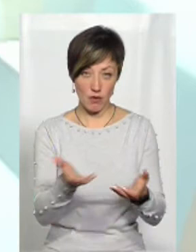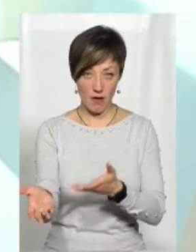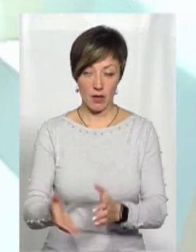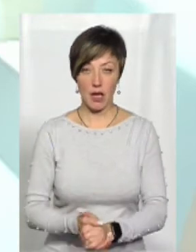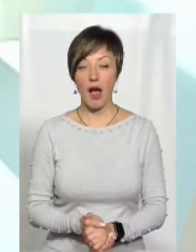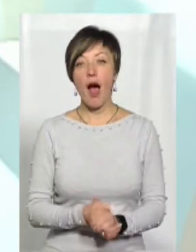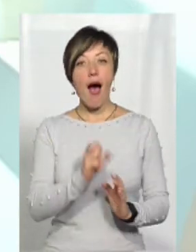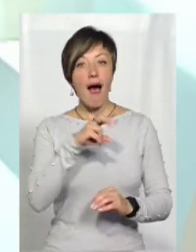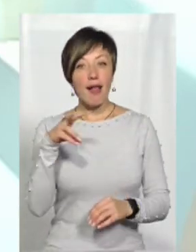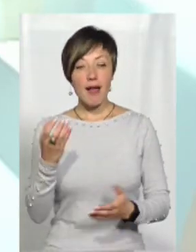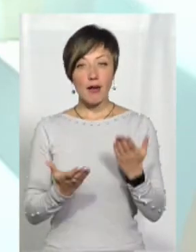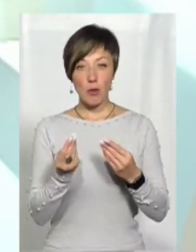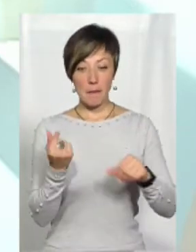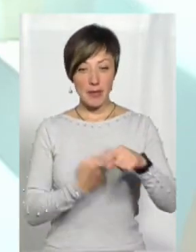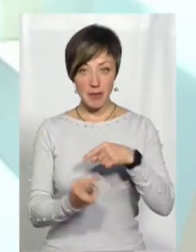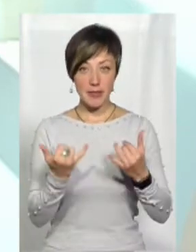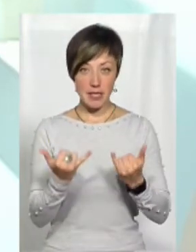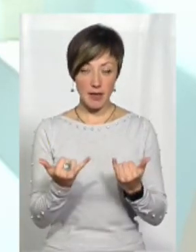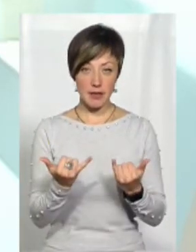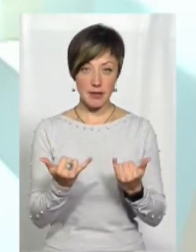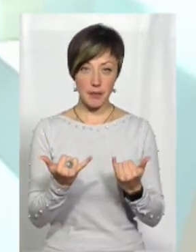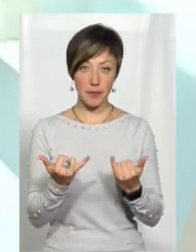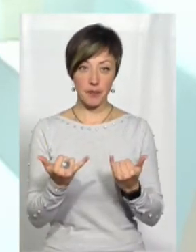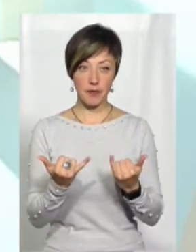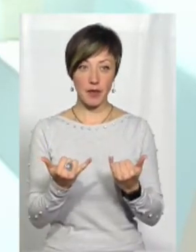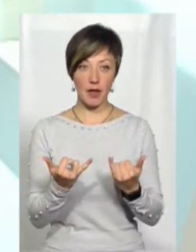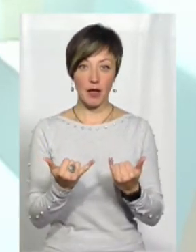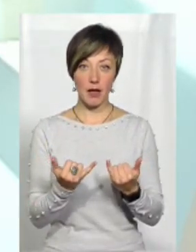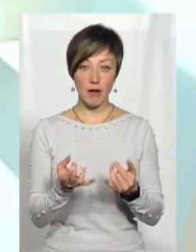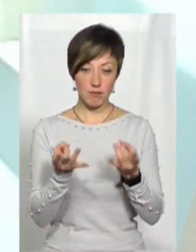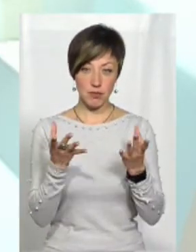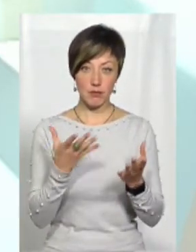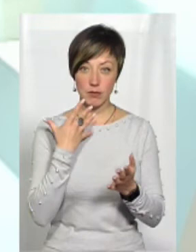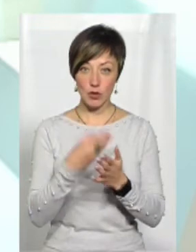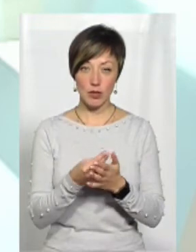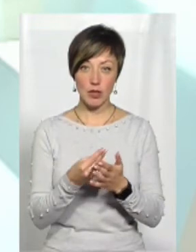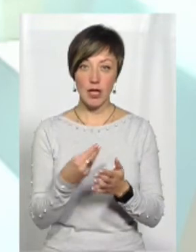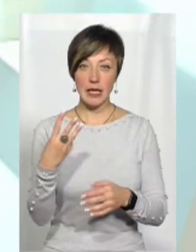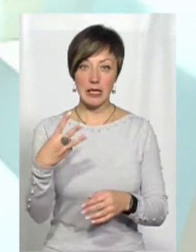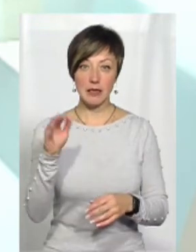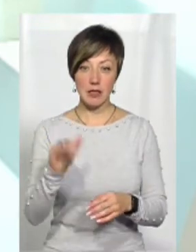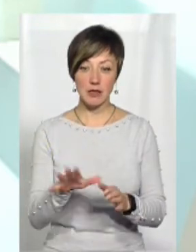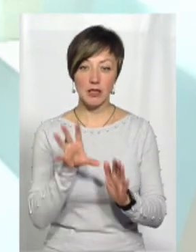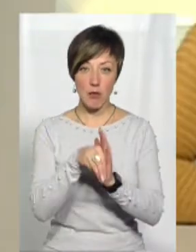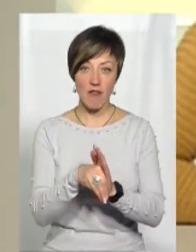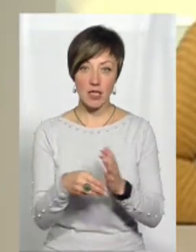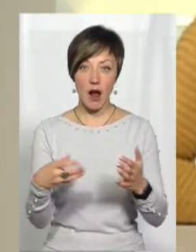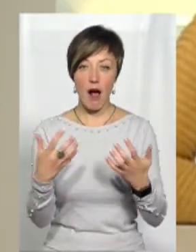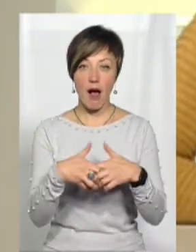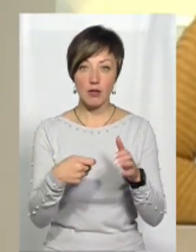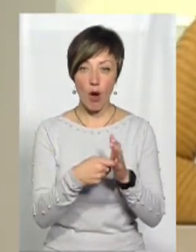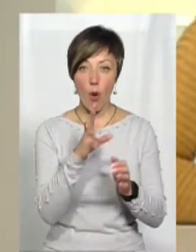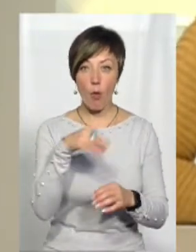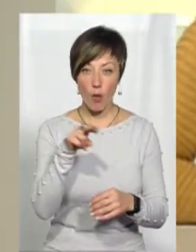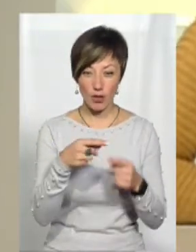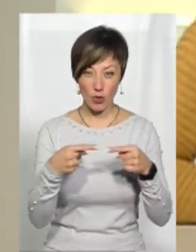працювати. Але якщо підприємець зараз викине і свого бюджету десь до 30 тисяч, запровадження касового апарату, кодировку